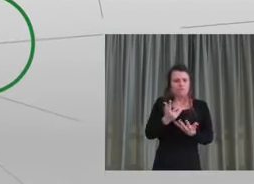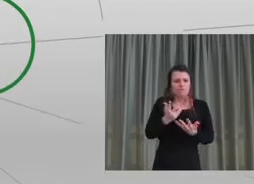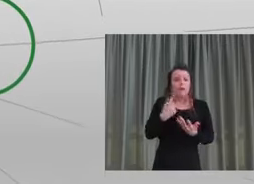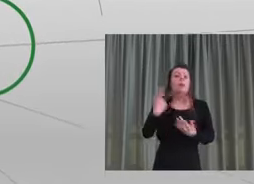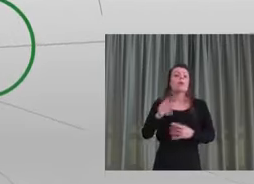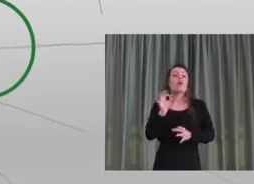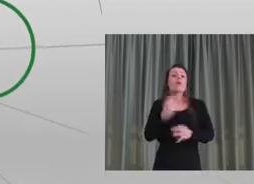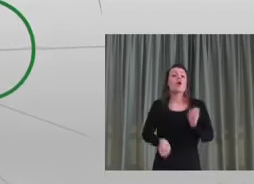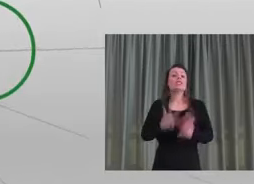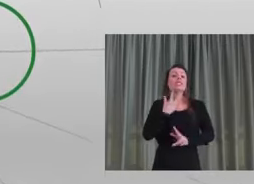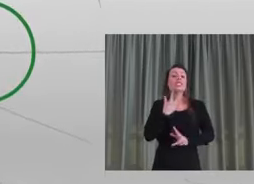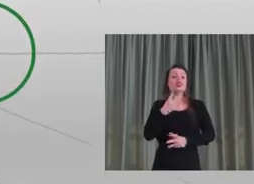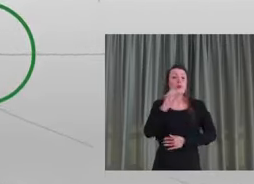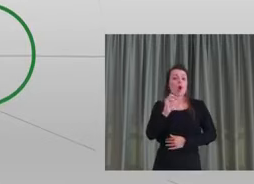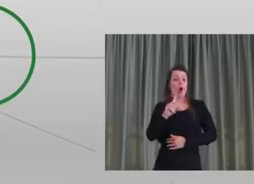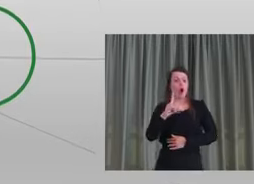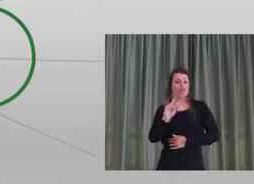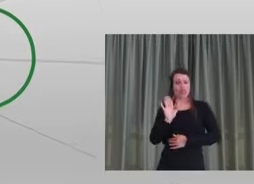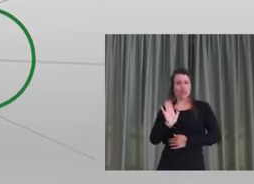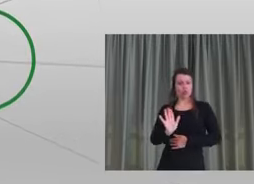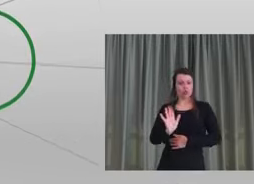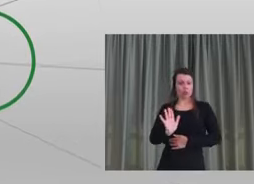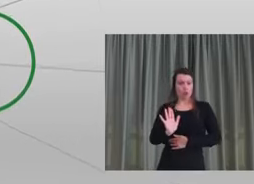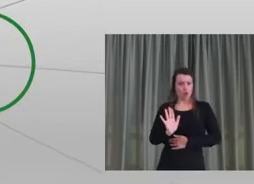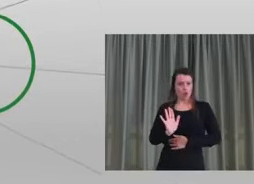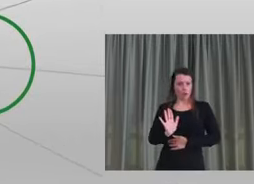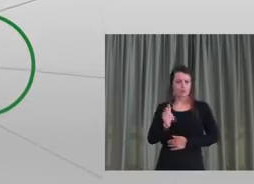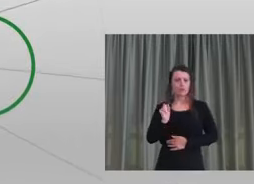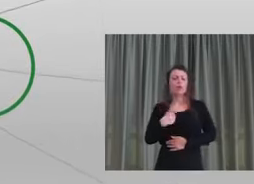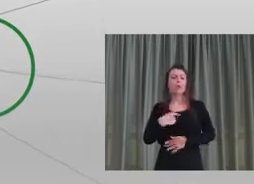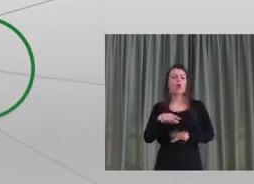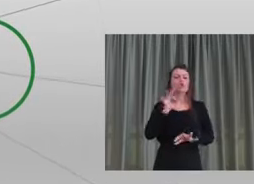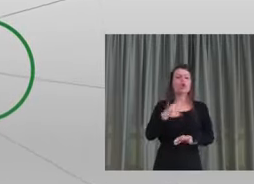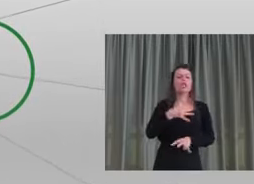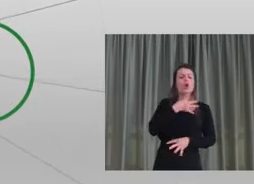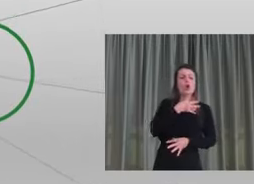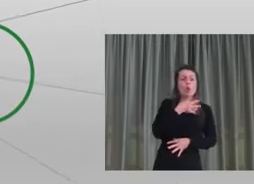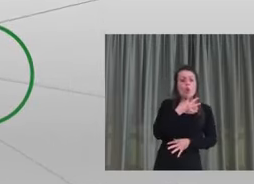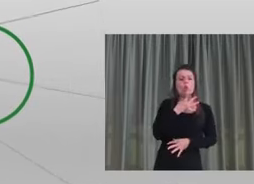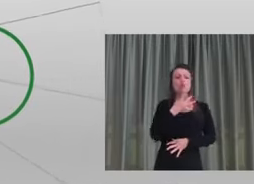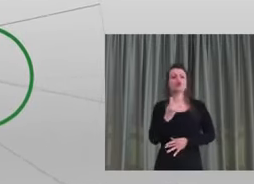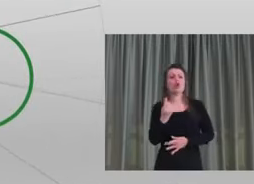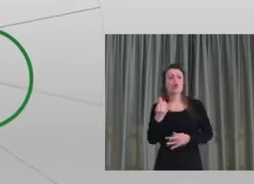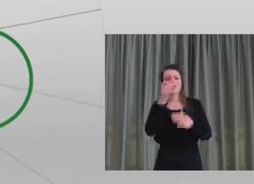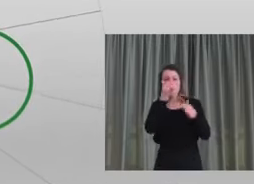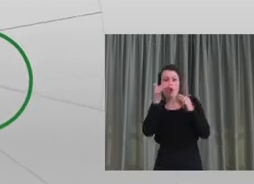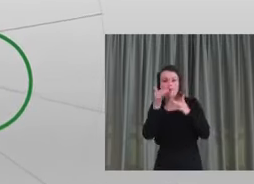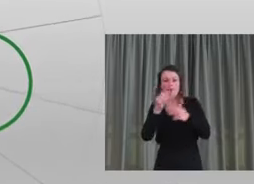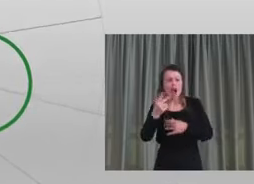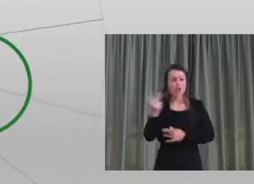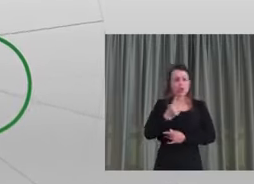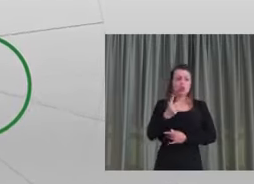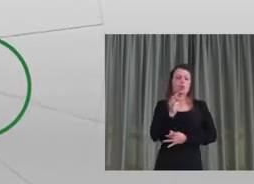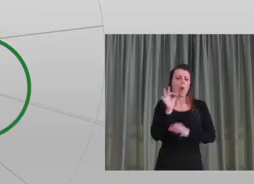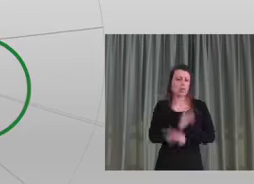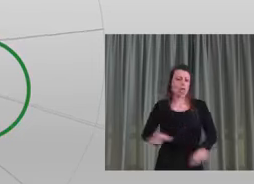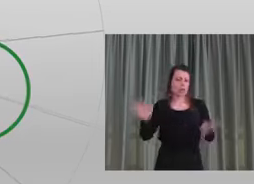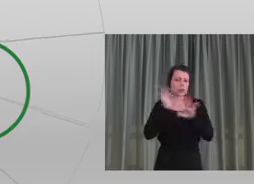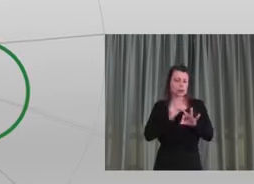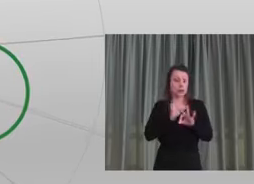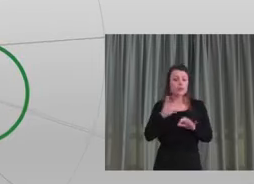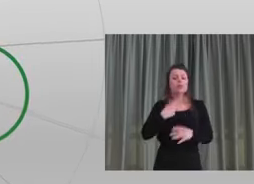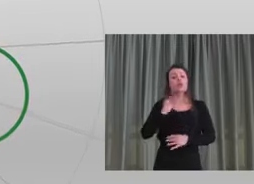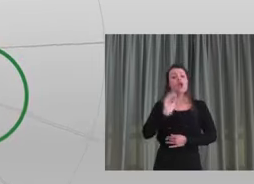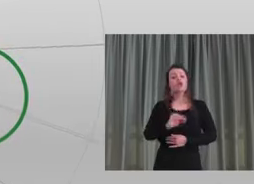cobit possiamo scegliere se il gusto l'olfatto entrambi oppure no poi abbiamo anche la domanda se